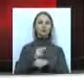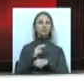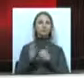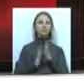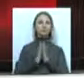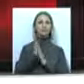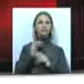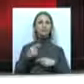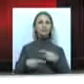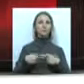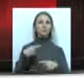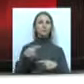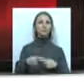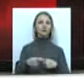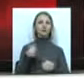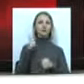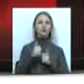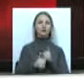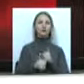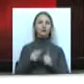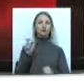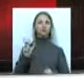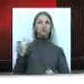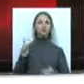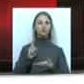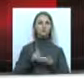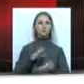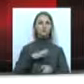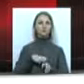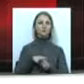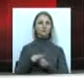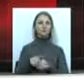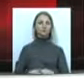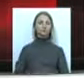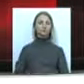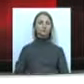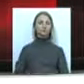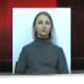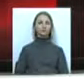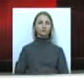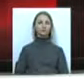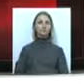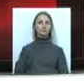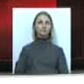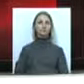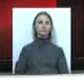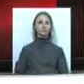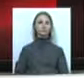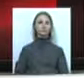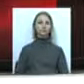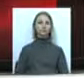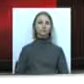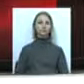алғышарттары аталған бағдарламалық мақала білім беру саласы қызметкерлеріне бірқатар міндеттер жүктейді. Күн сайын бояуы құбылған айналмалы